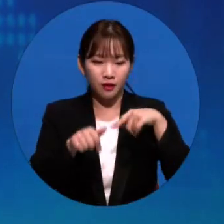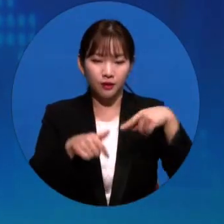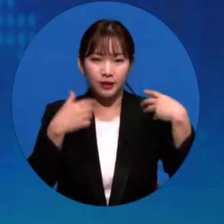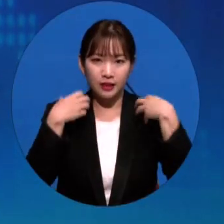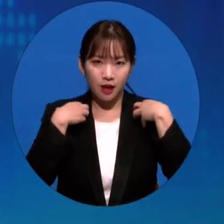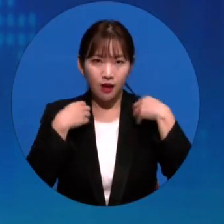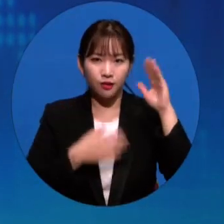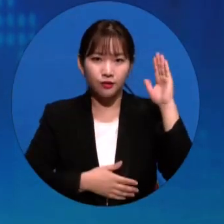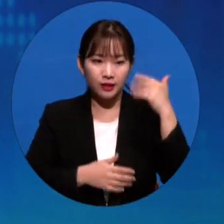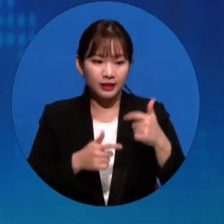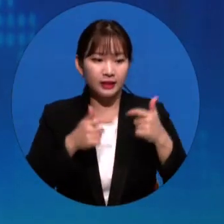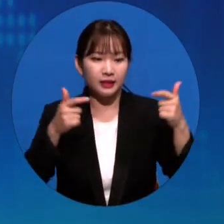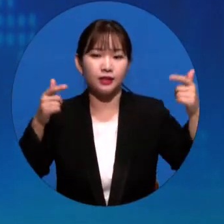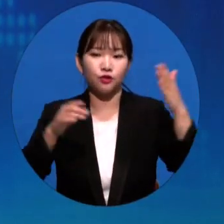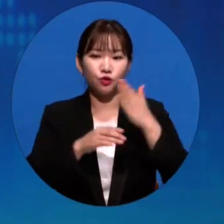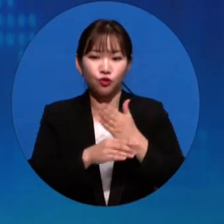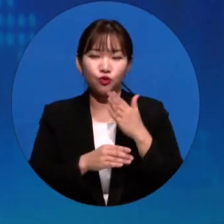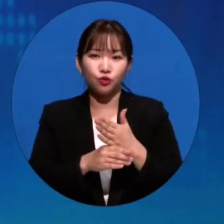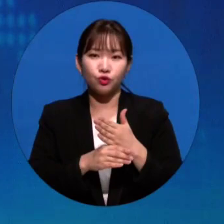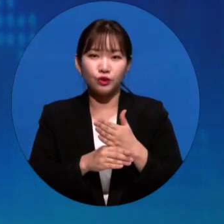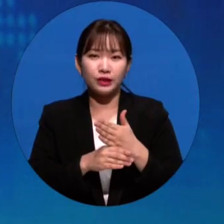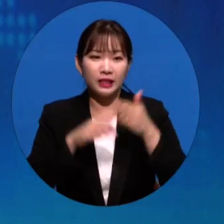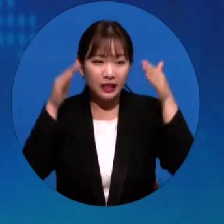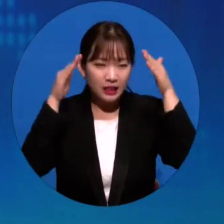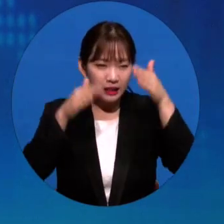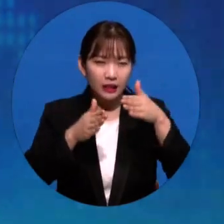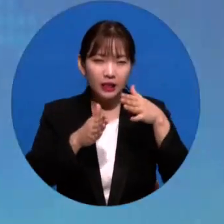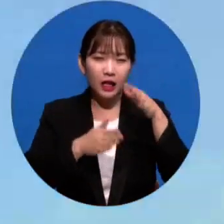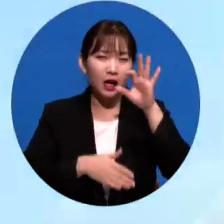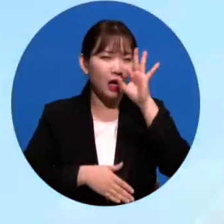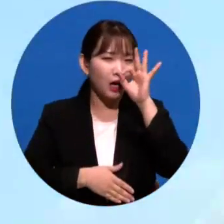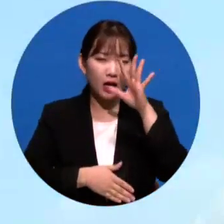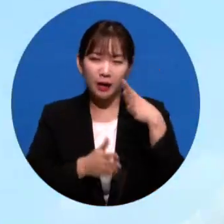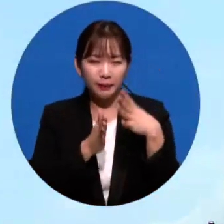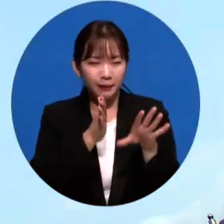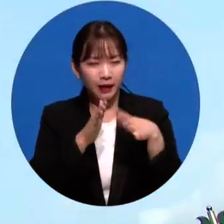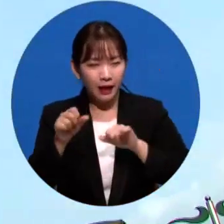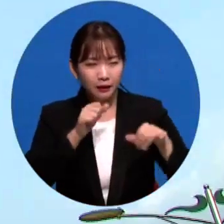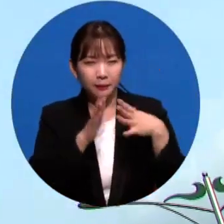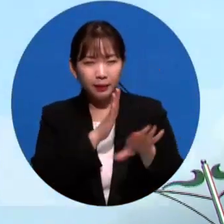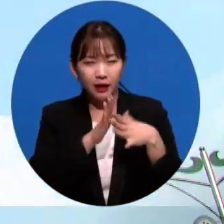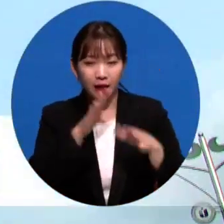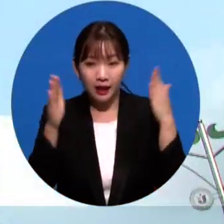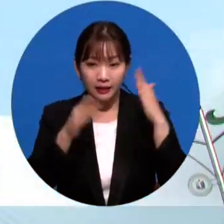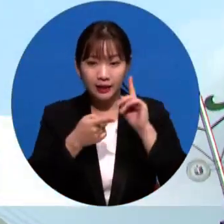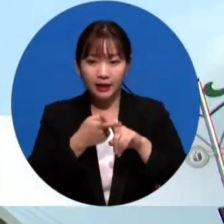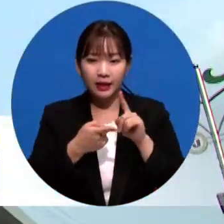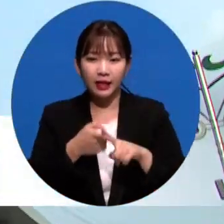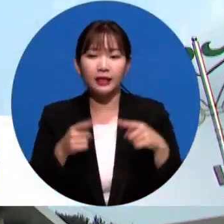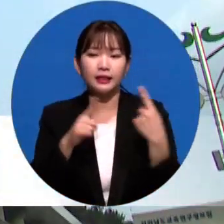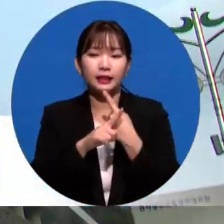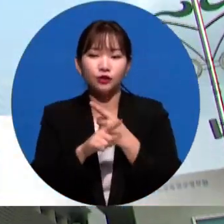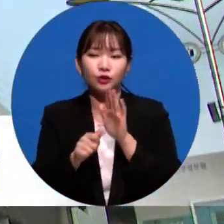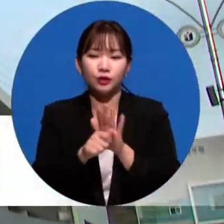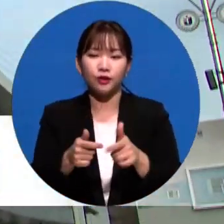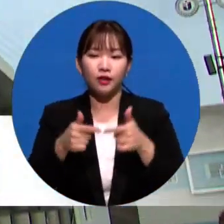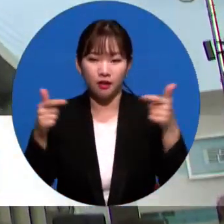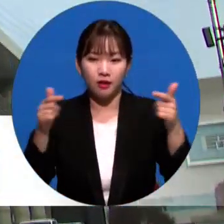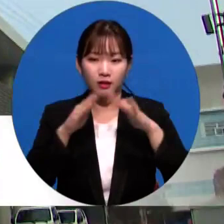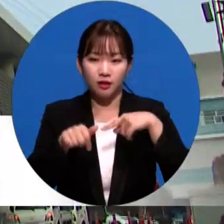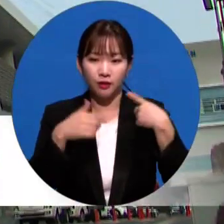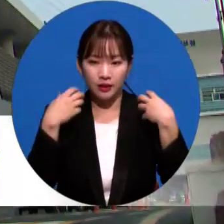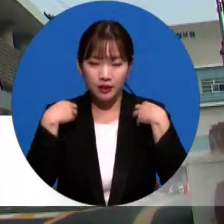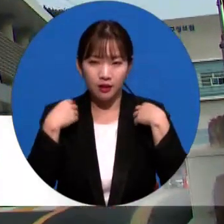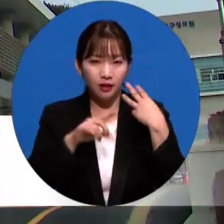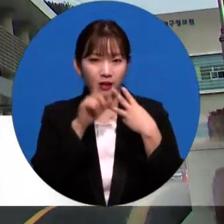전남교육청은 최근 증가하고 있는 주의력 결핍 과잉 행동장애 학생에 대한 치유 지원을 강화합니다.